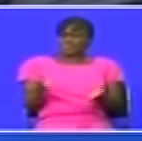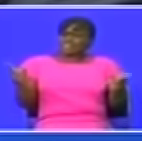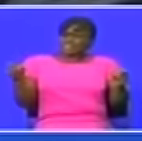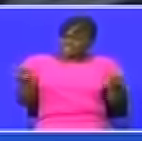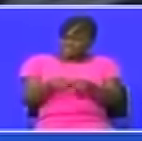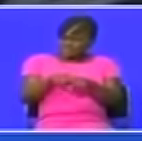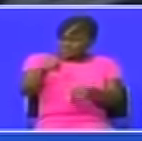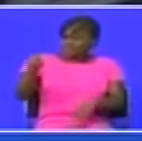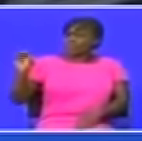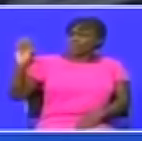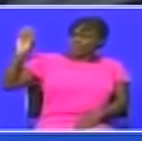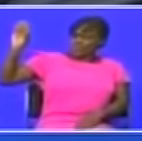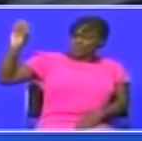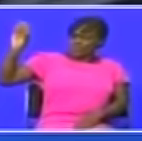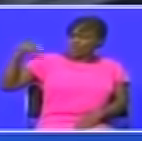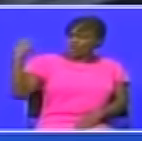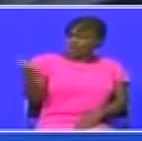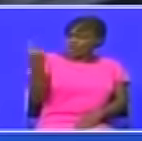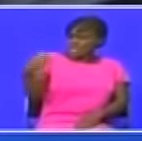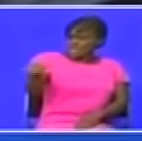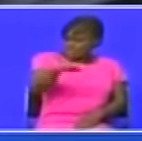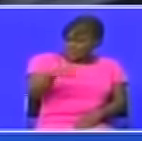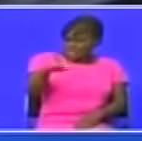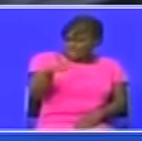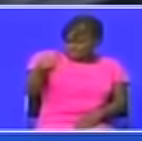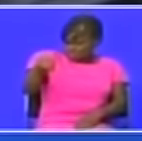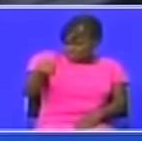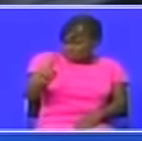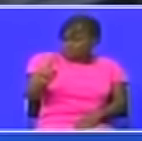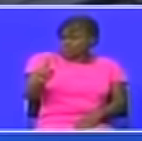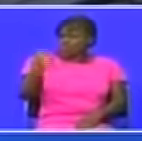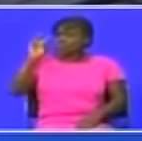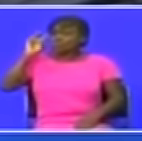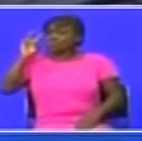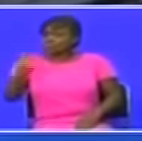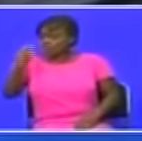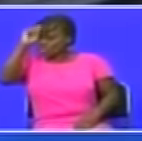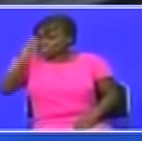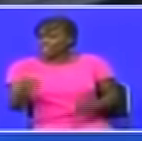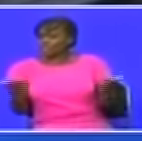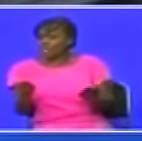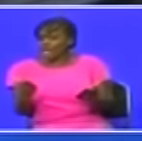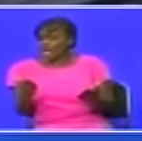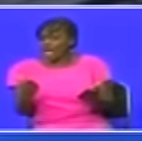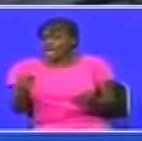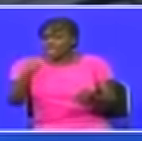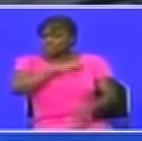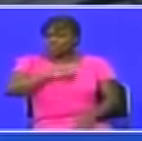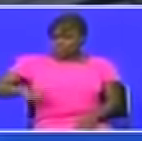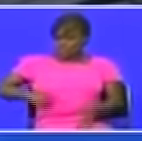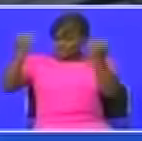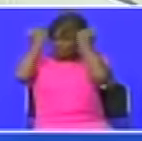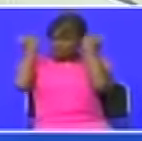According to this affidavit, the only place you allege you saw the judge is at the Supreme Court